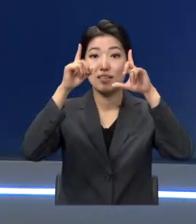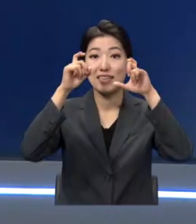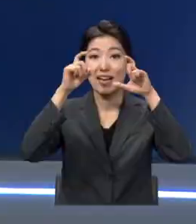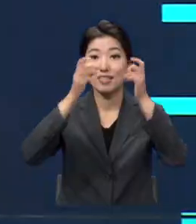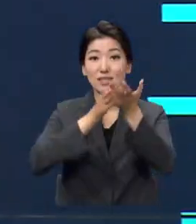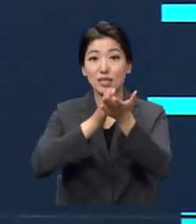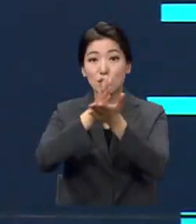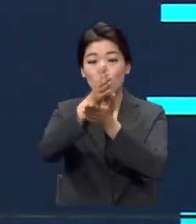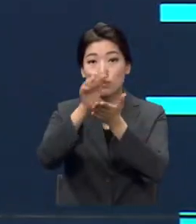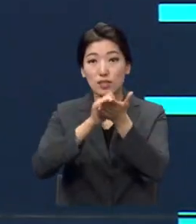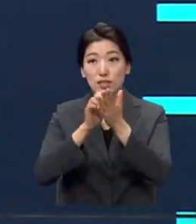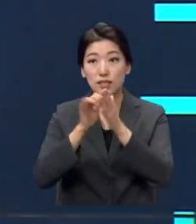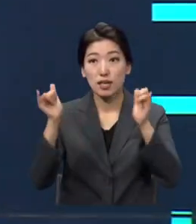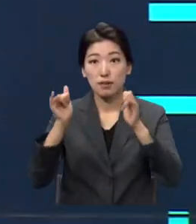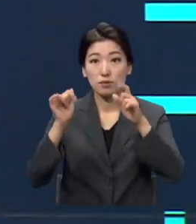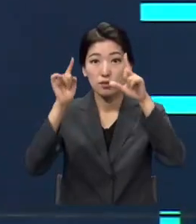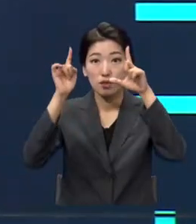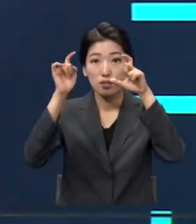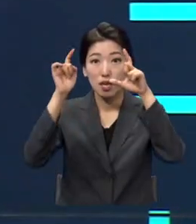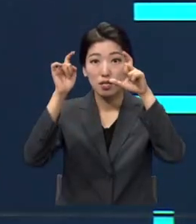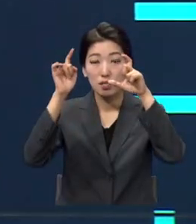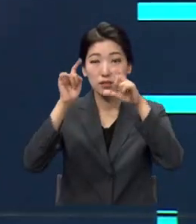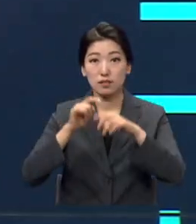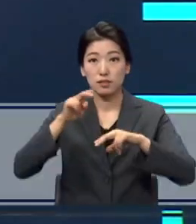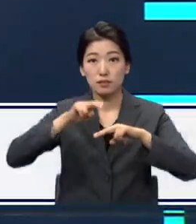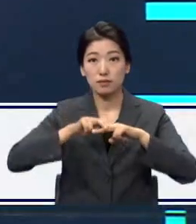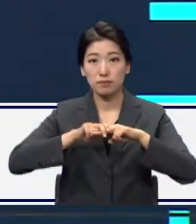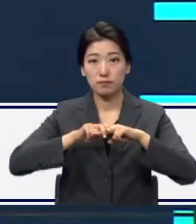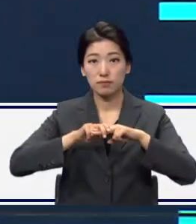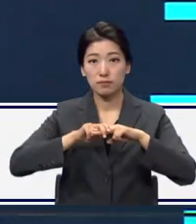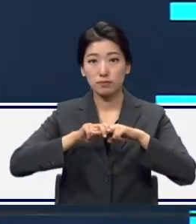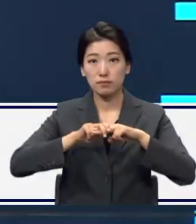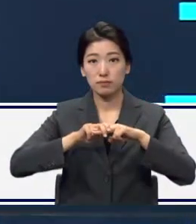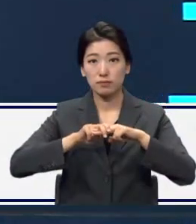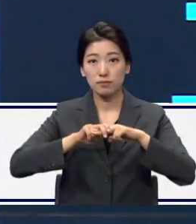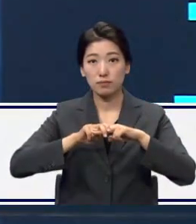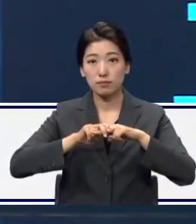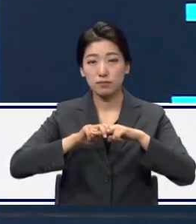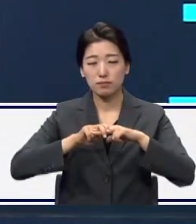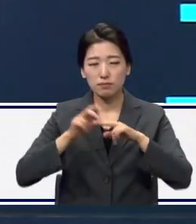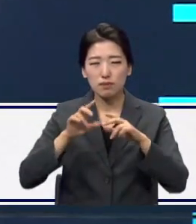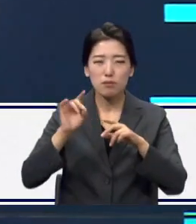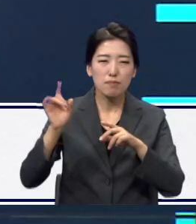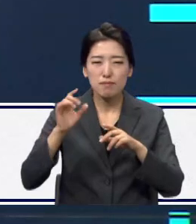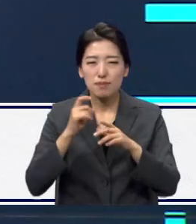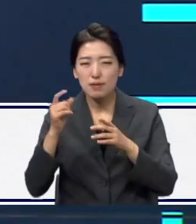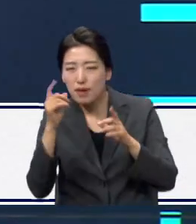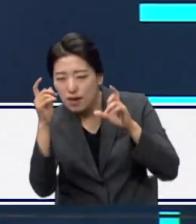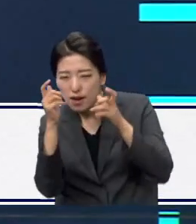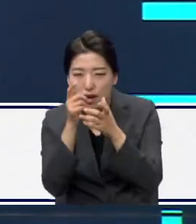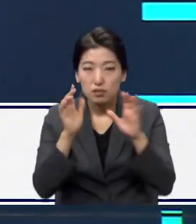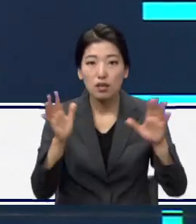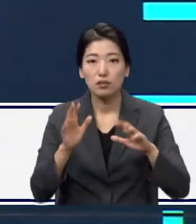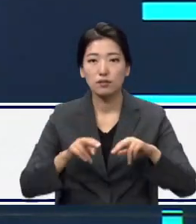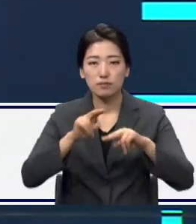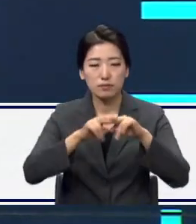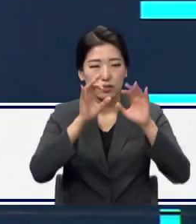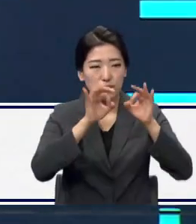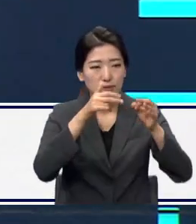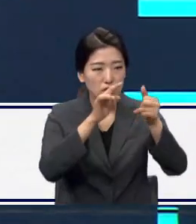않았다 사실 사진을 찍으려면 더 좋은 자 자리를 먼저 확보를 해야 되는데 러시아 기자한테 밀리지 않고 김정은